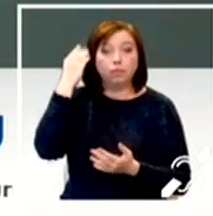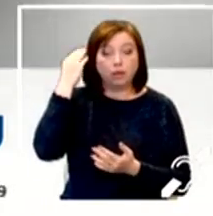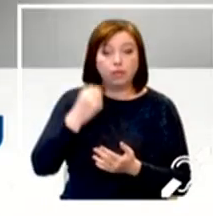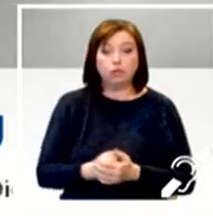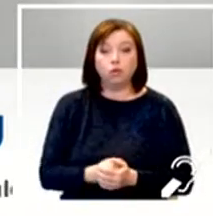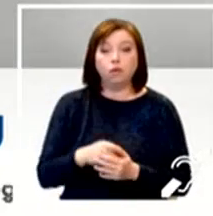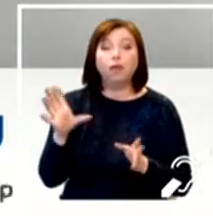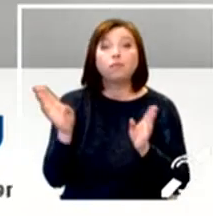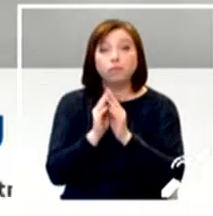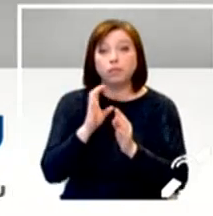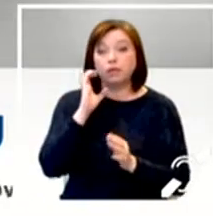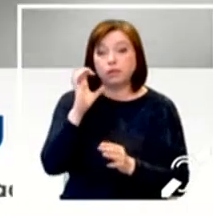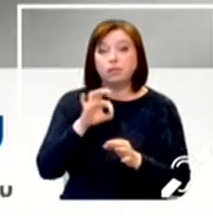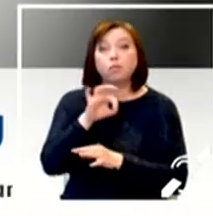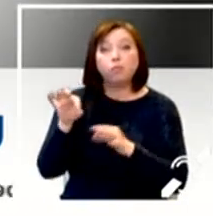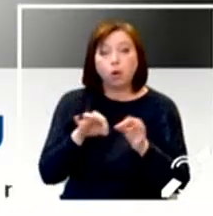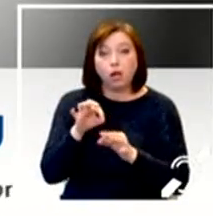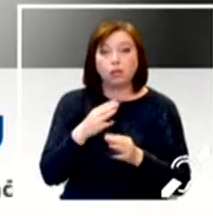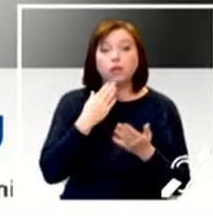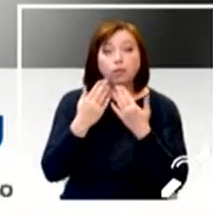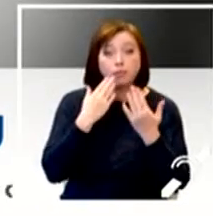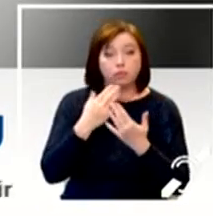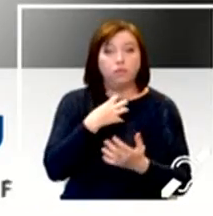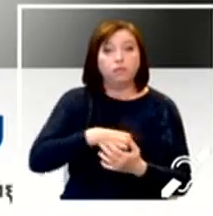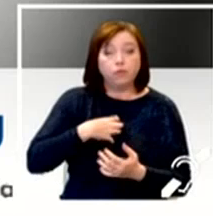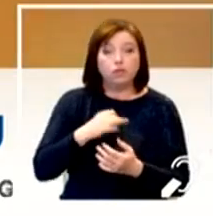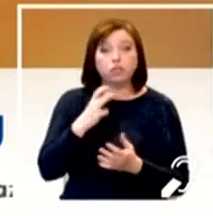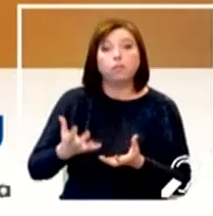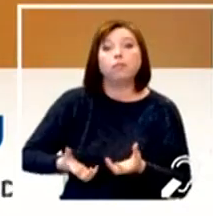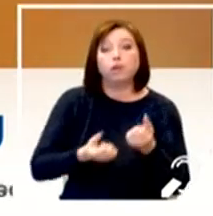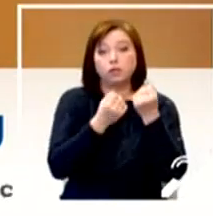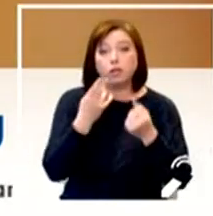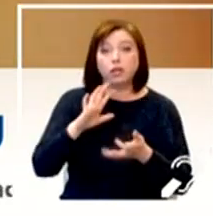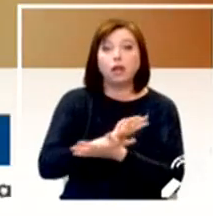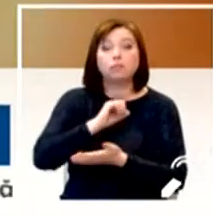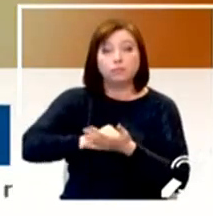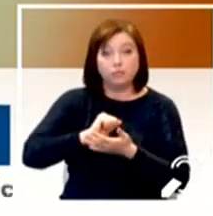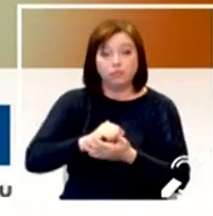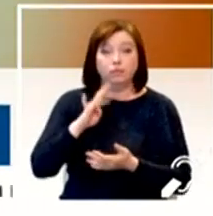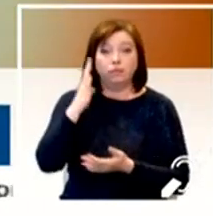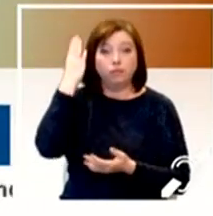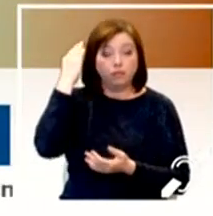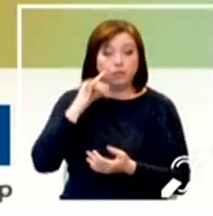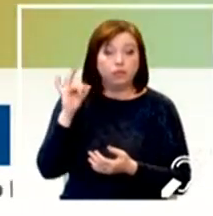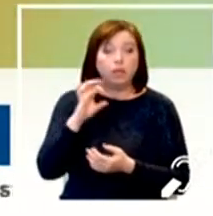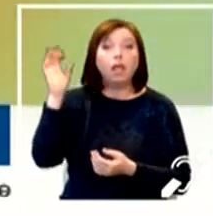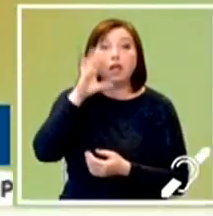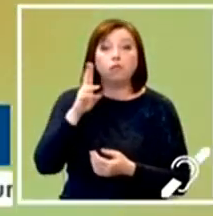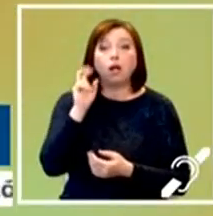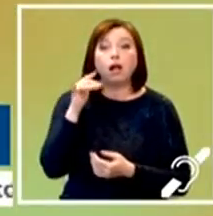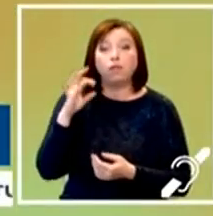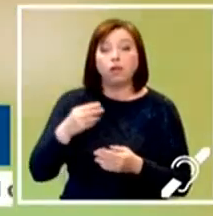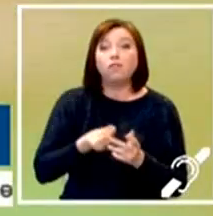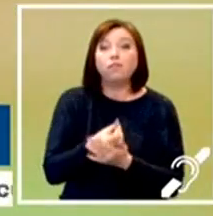Moldova în parteneriat cu proiectul comunicare strategică și suport pentru mass media în Republica Moldova și Europe Cafe